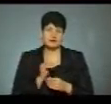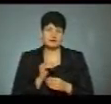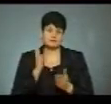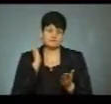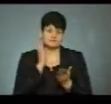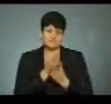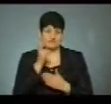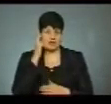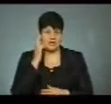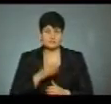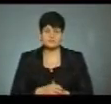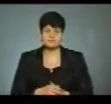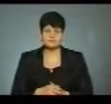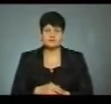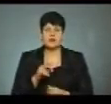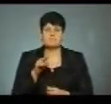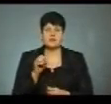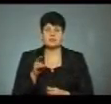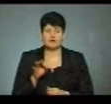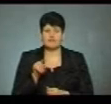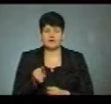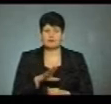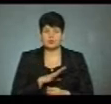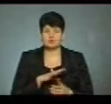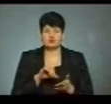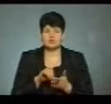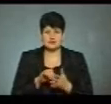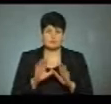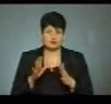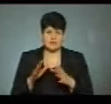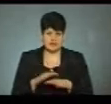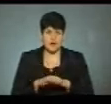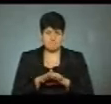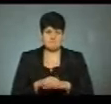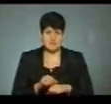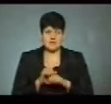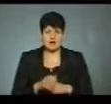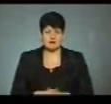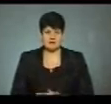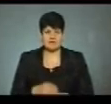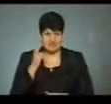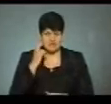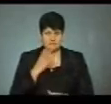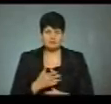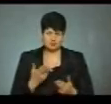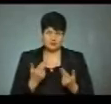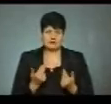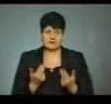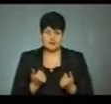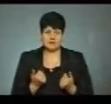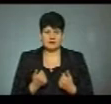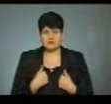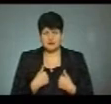Київ. Петро, ви були учасником подій безпосередньо на Майдані київському? Так.